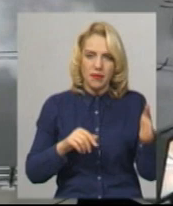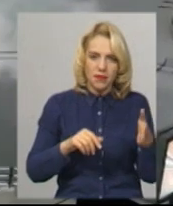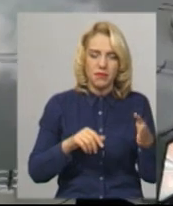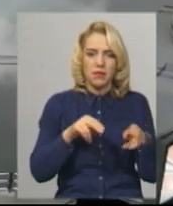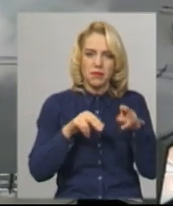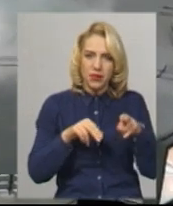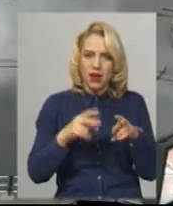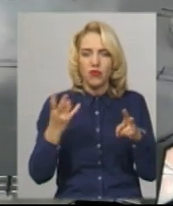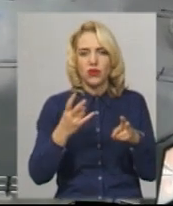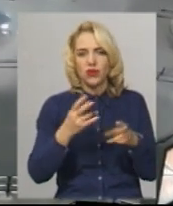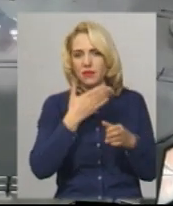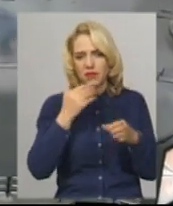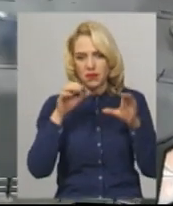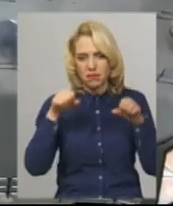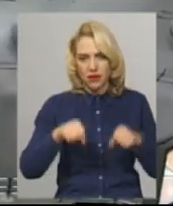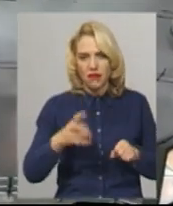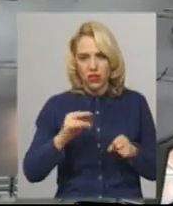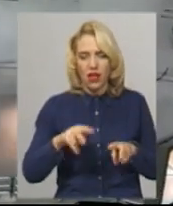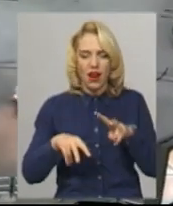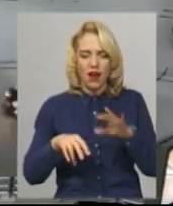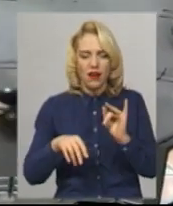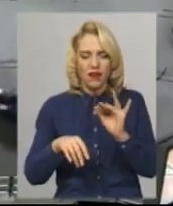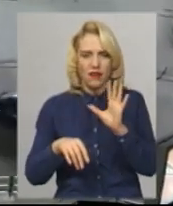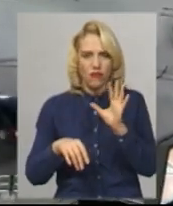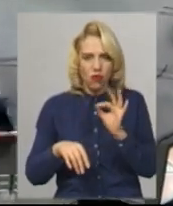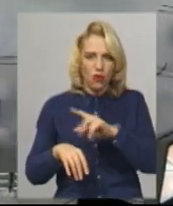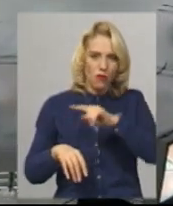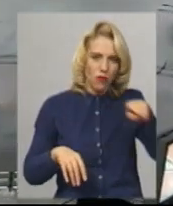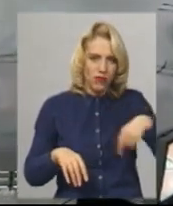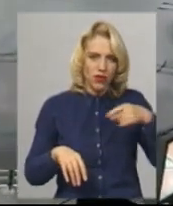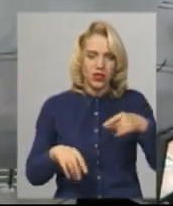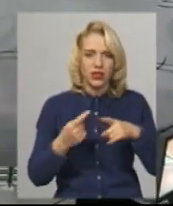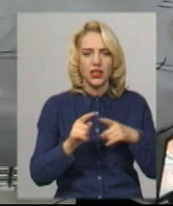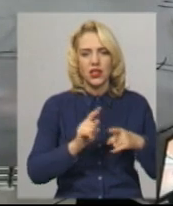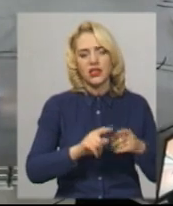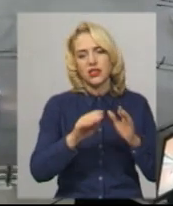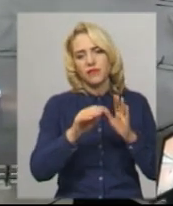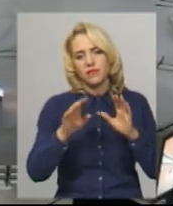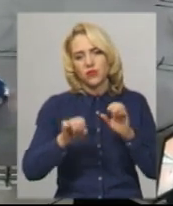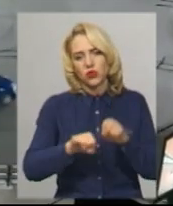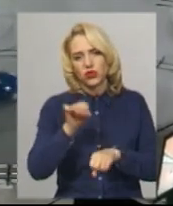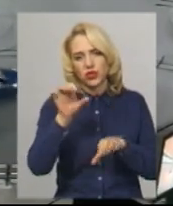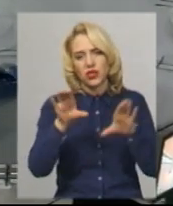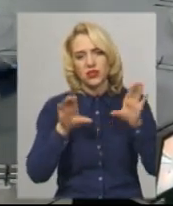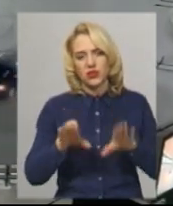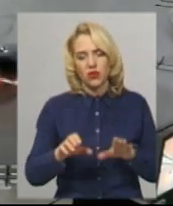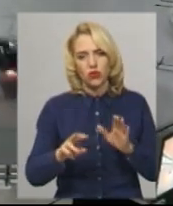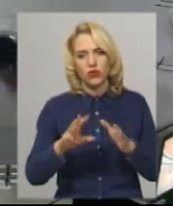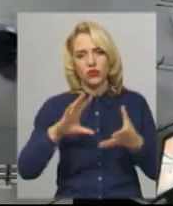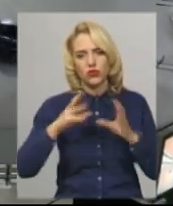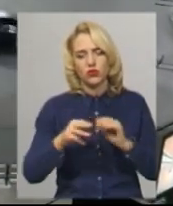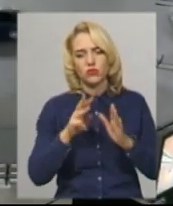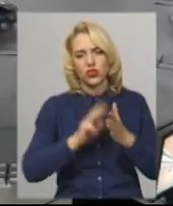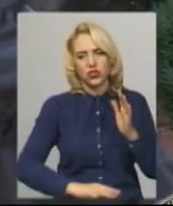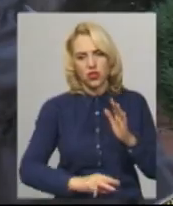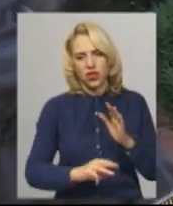праворуч, здійснює рух ліворуч. Під це підпадає частина перша статті 122 КУПАП, сума штрафу, санкція